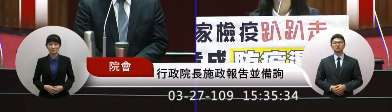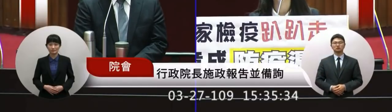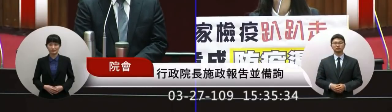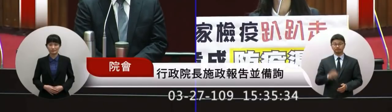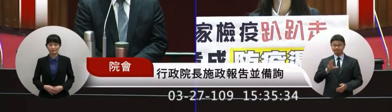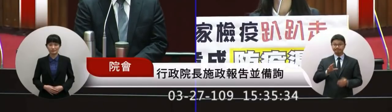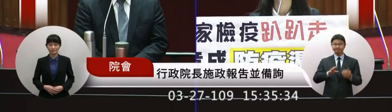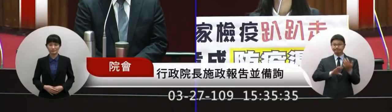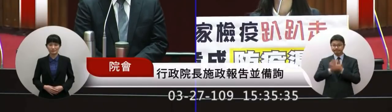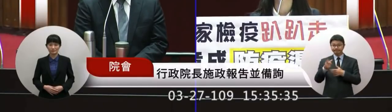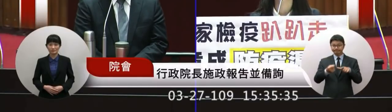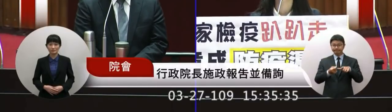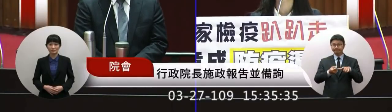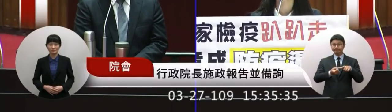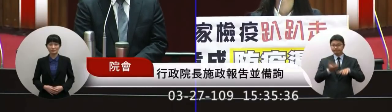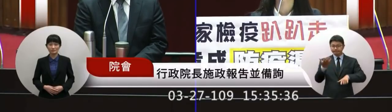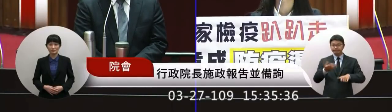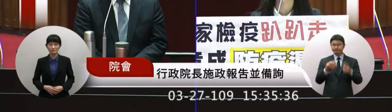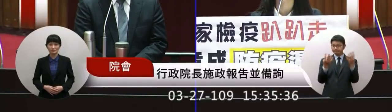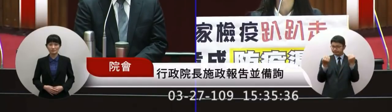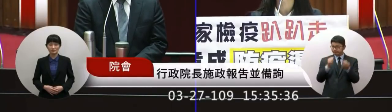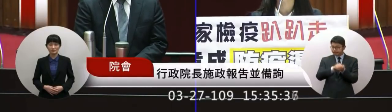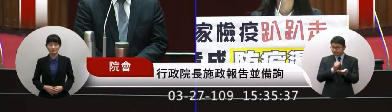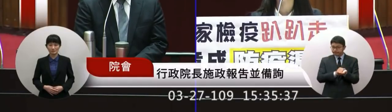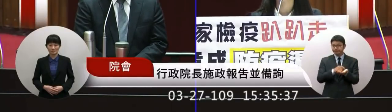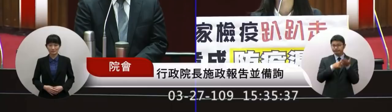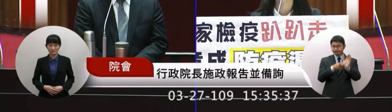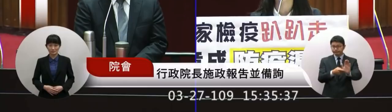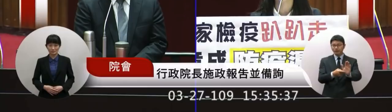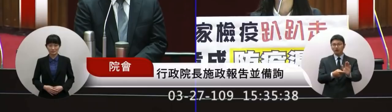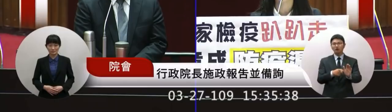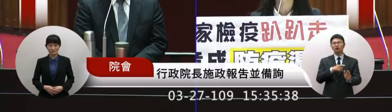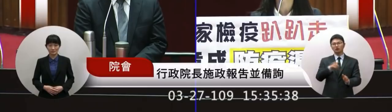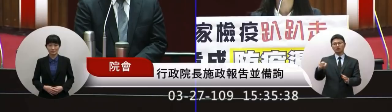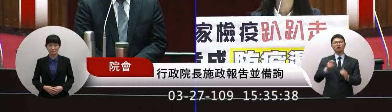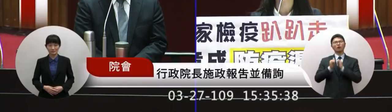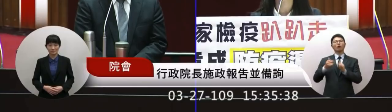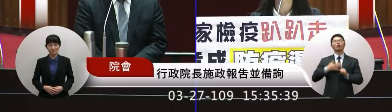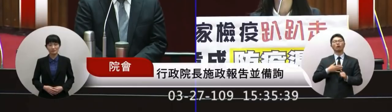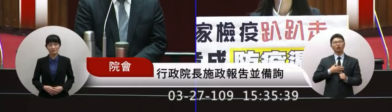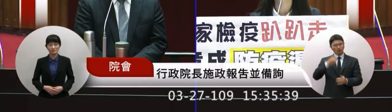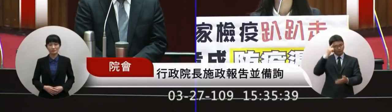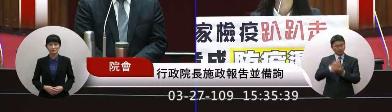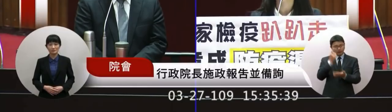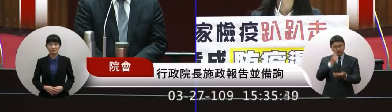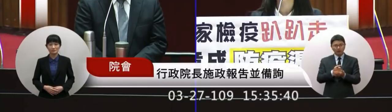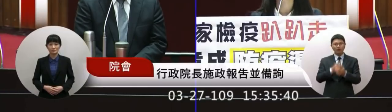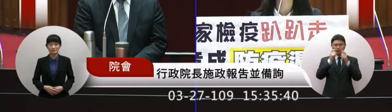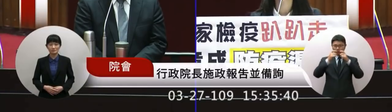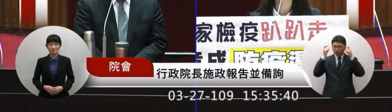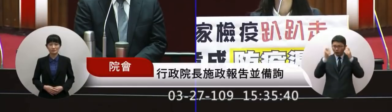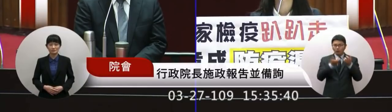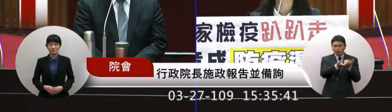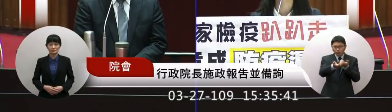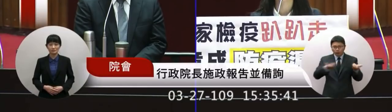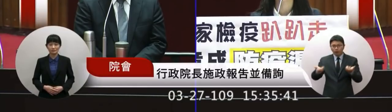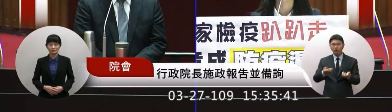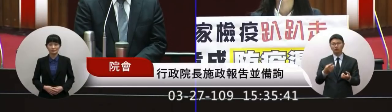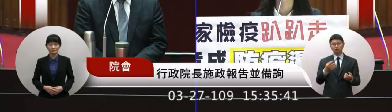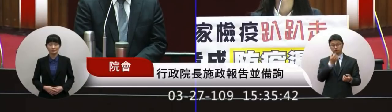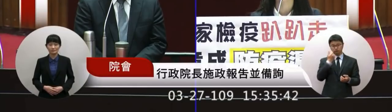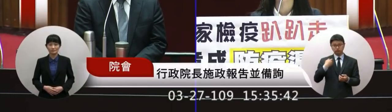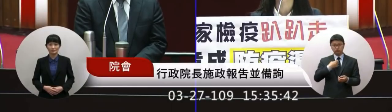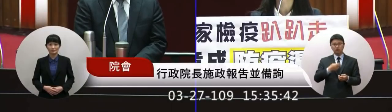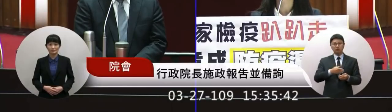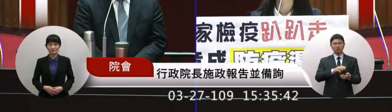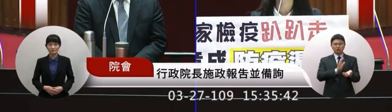够有一个公开透明的数据，让大家能够知道每天所产的口罩到底是如何分配？可能有一部分是给第一